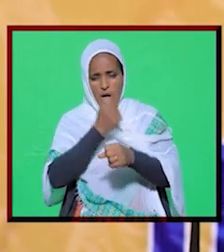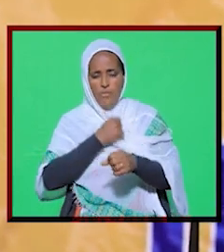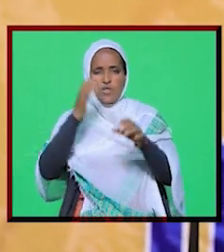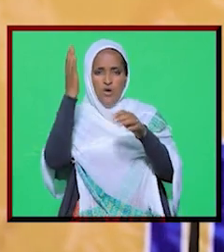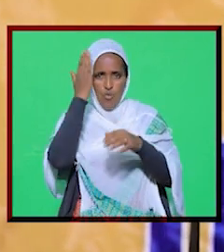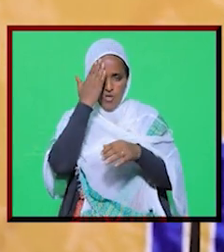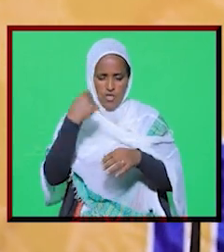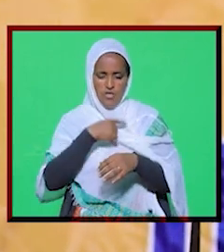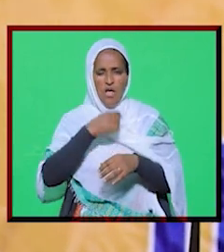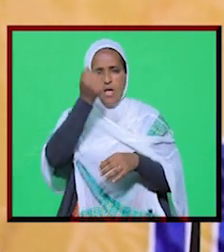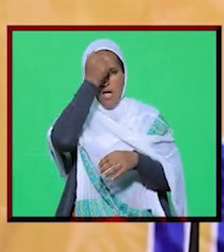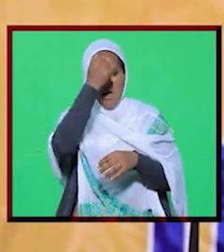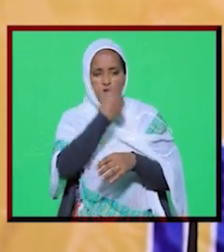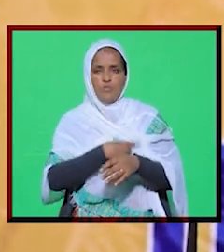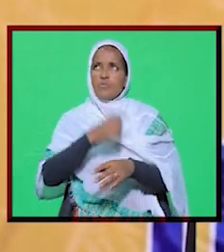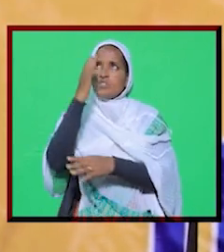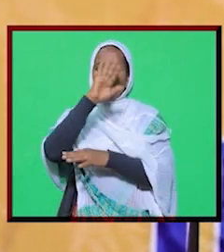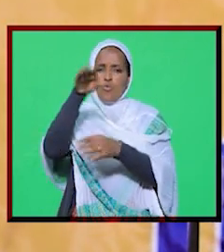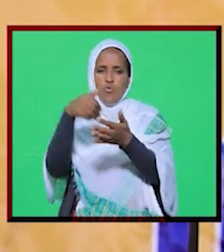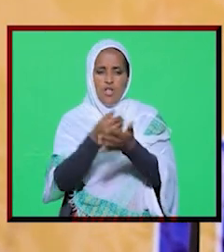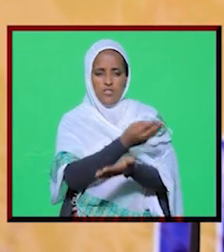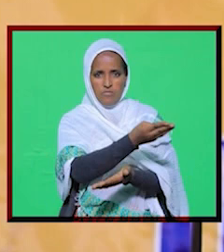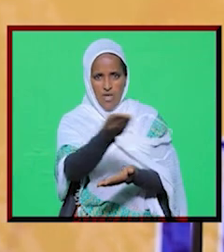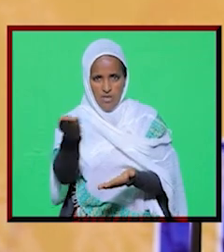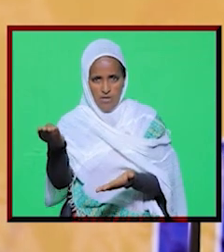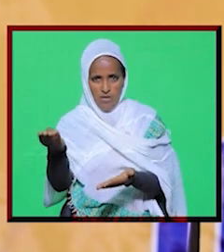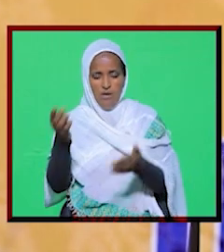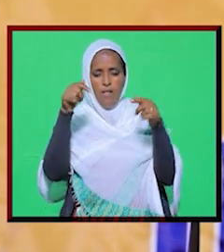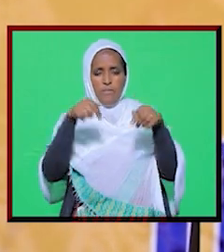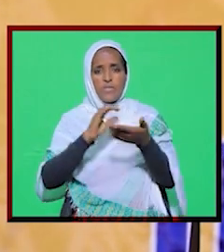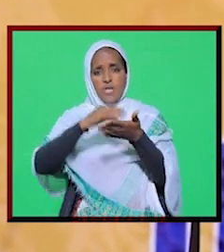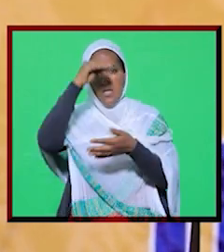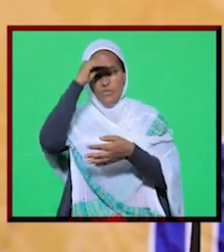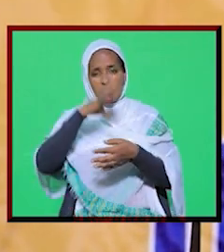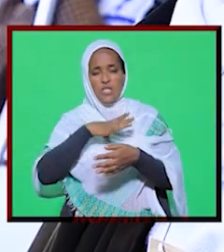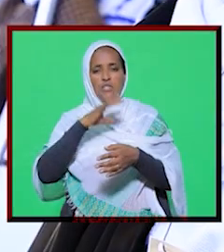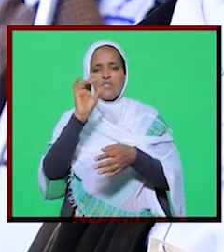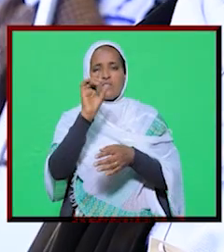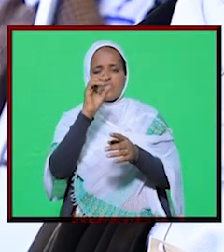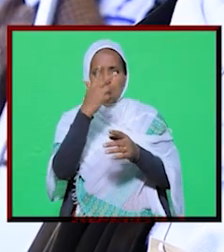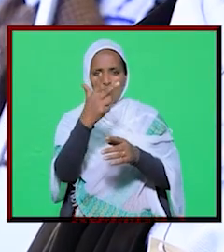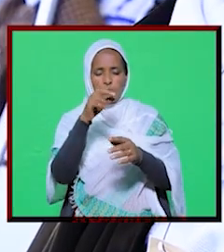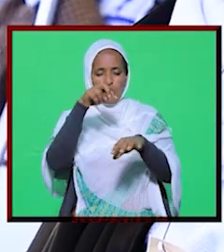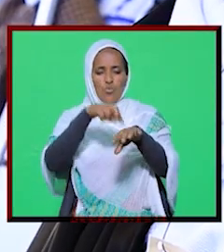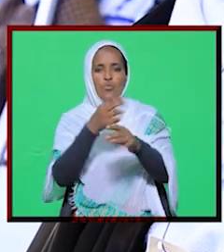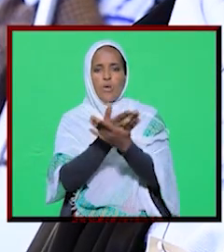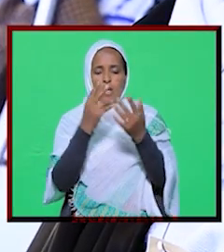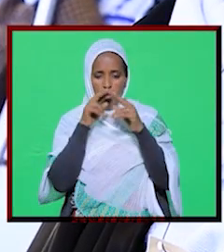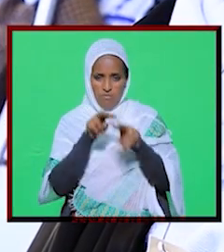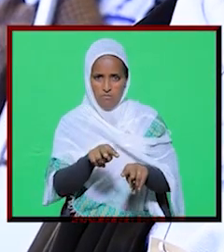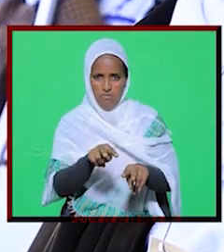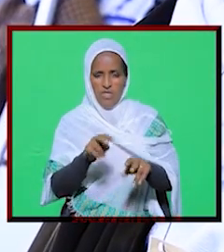አውቀን የምንጸጸትበትን ልቡና እግዚአብሔር ለሁላችን ያድለን። በዛሬ ትምህርታችን ምመናን እንደ አንድ ሶስት ቁም ነገሮች ነው